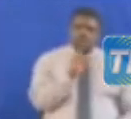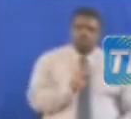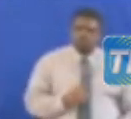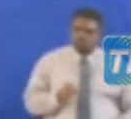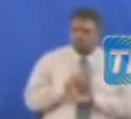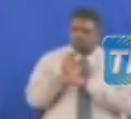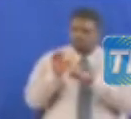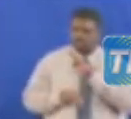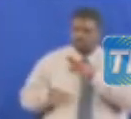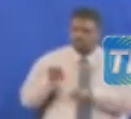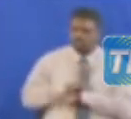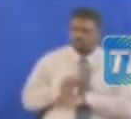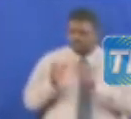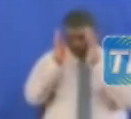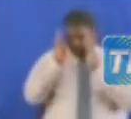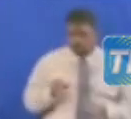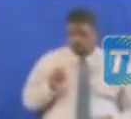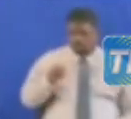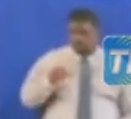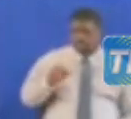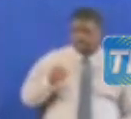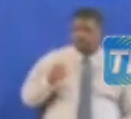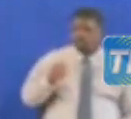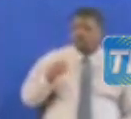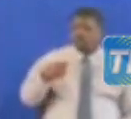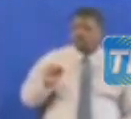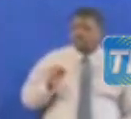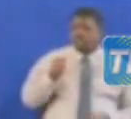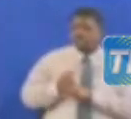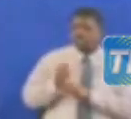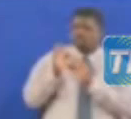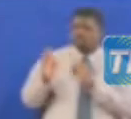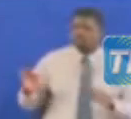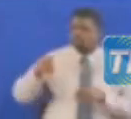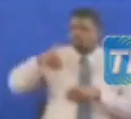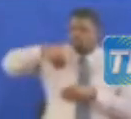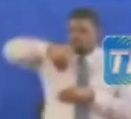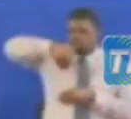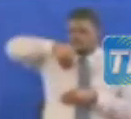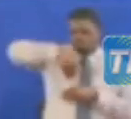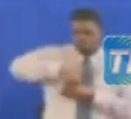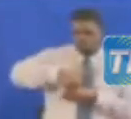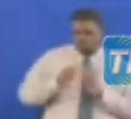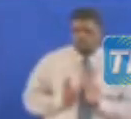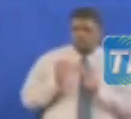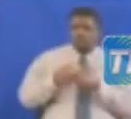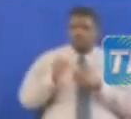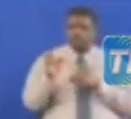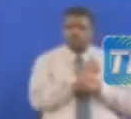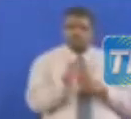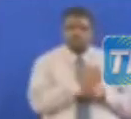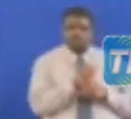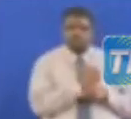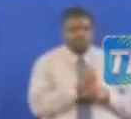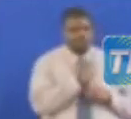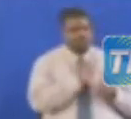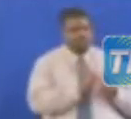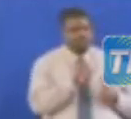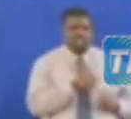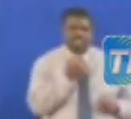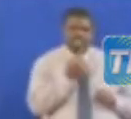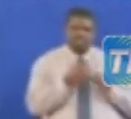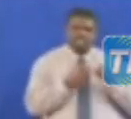makamu mwenyekiti wake Mheshimiwa Nyaboga kwa kazi nzuri na wajumbe wote wa kamati wanavyoisimamia ofisi ya Rais